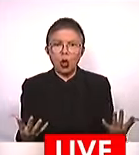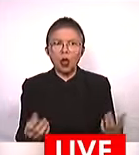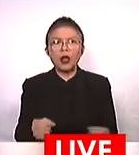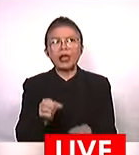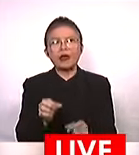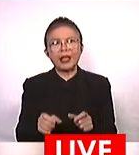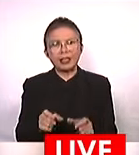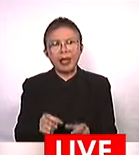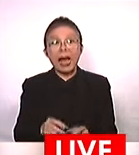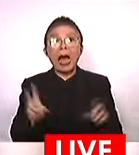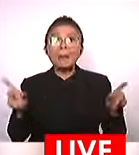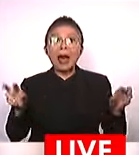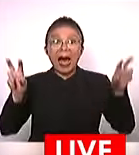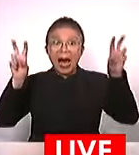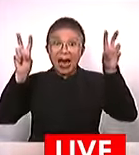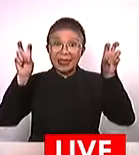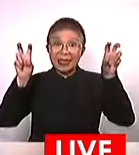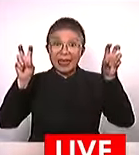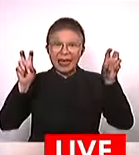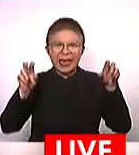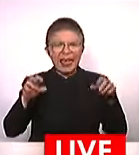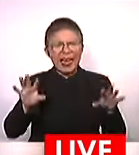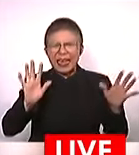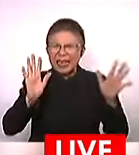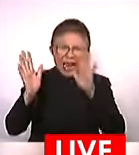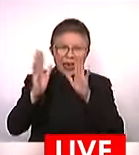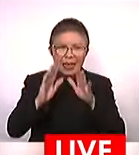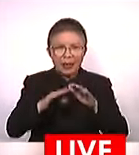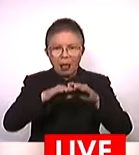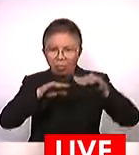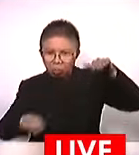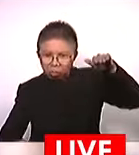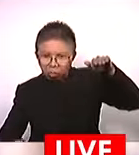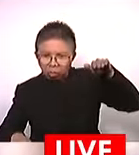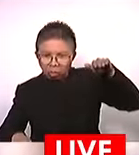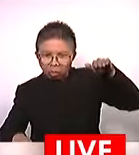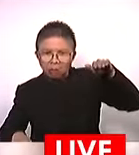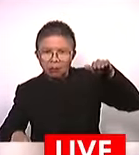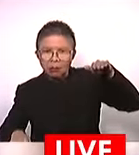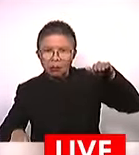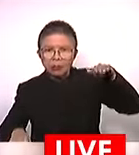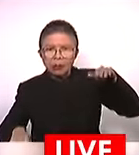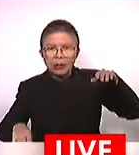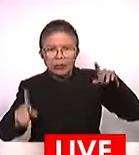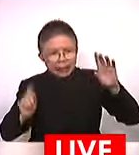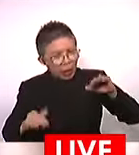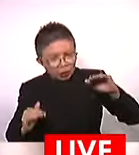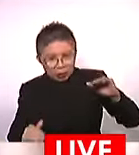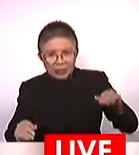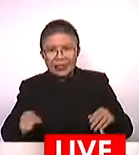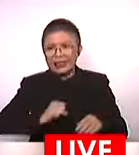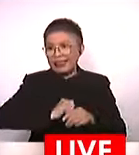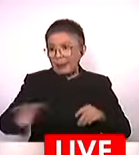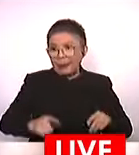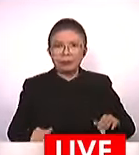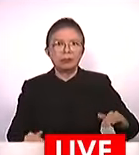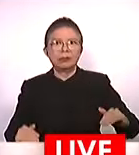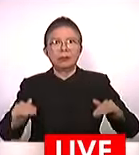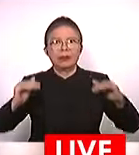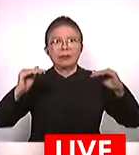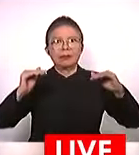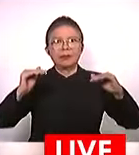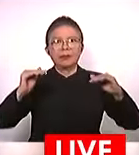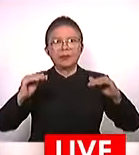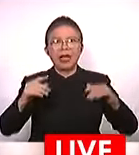Indonesia artinya ini keadaan yang tidak adil ini harus harus kita selepen